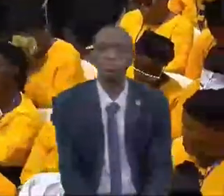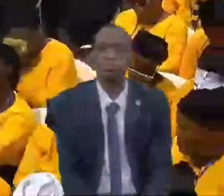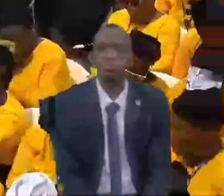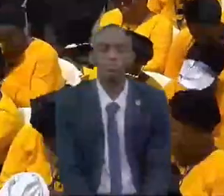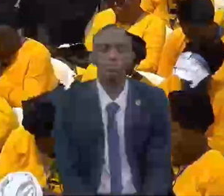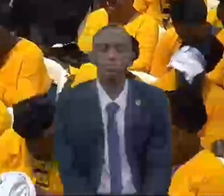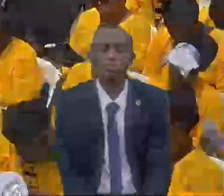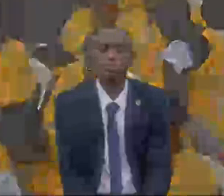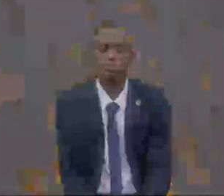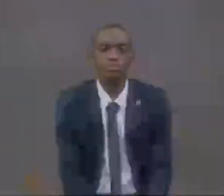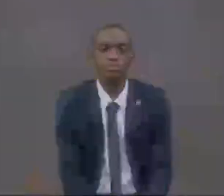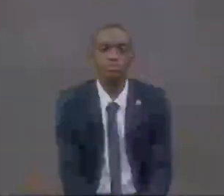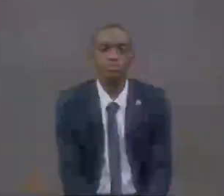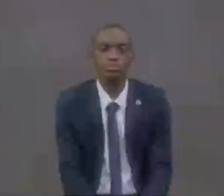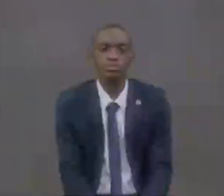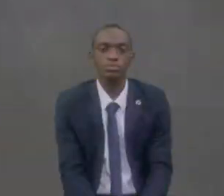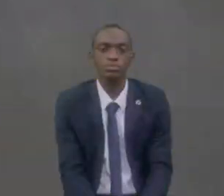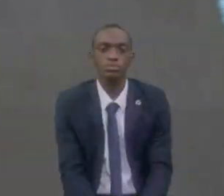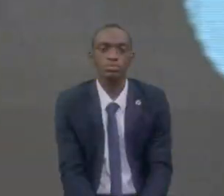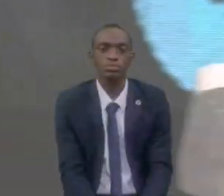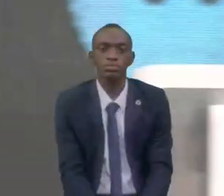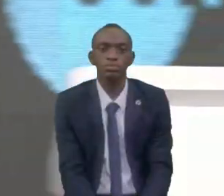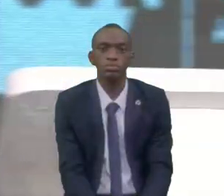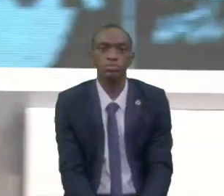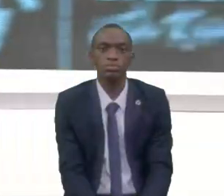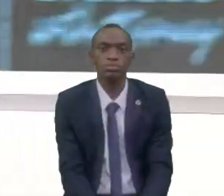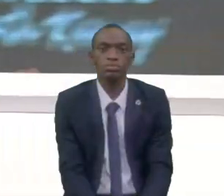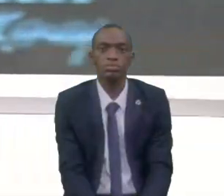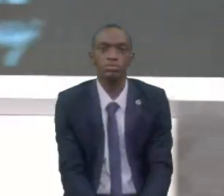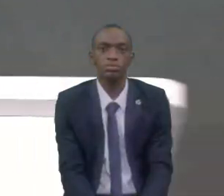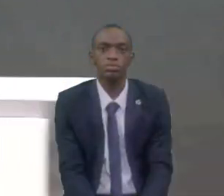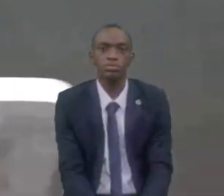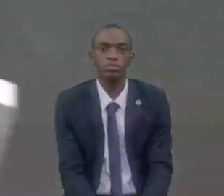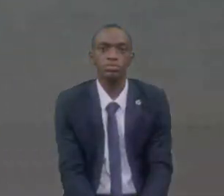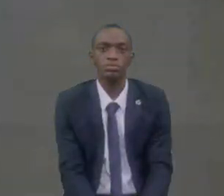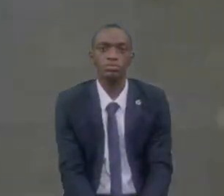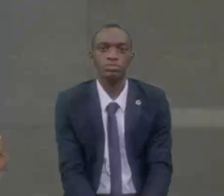Un ministre ne doit pas avoir de rancune, pas de haine,